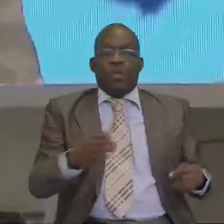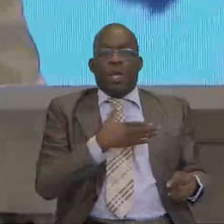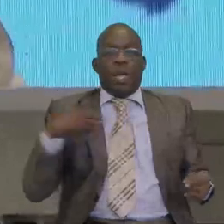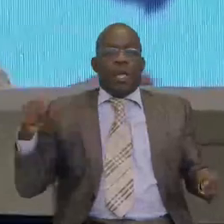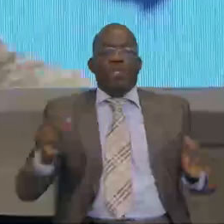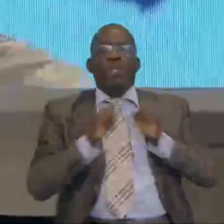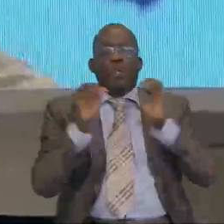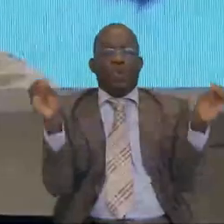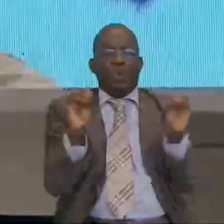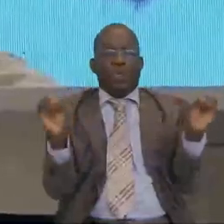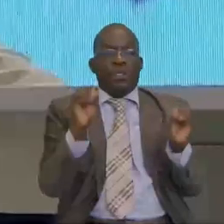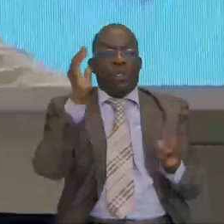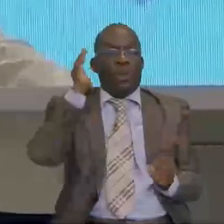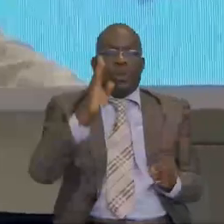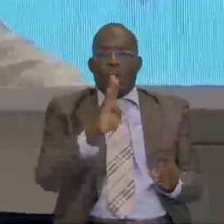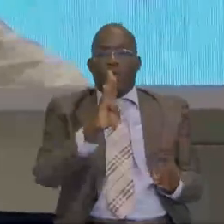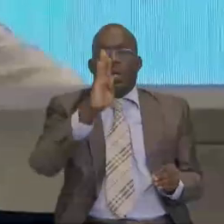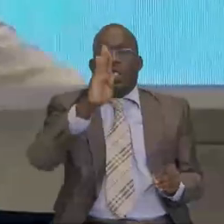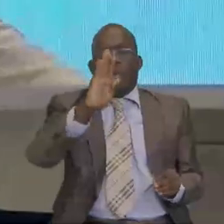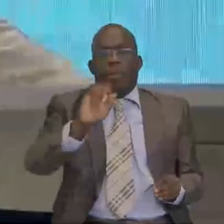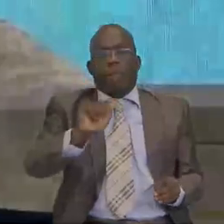vous nuire.